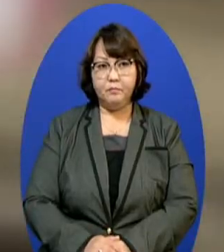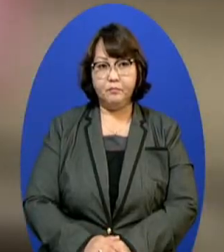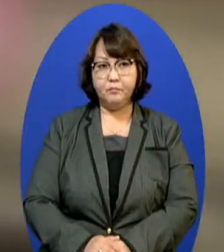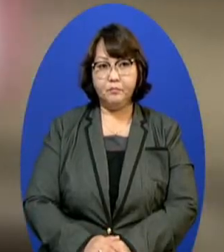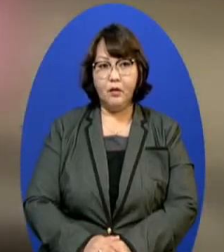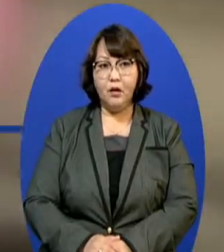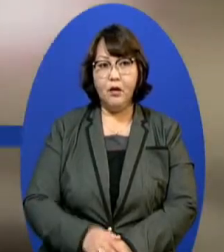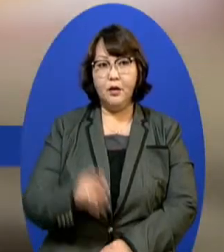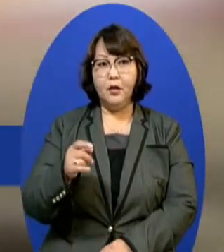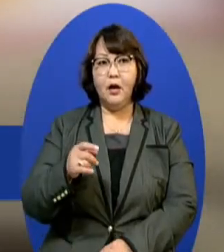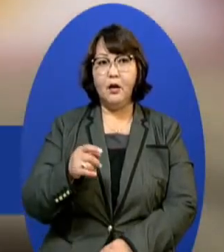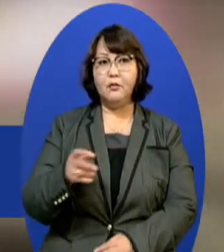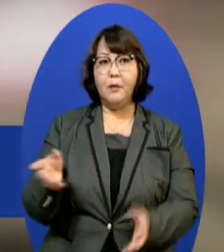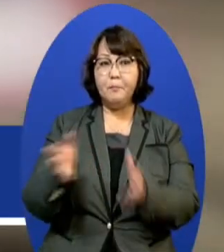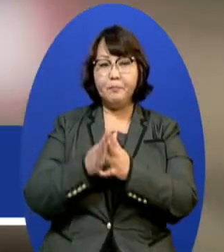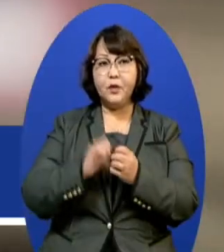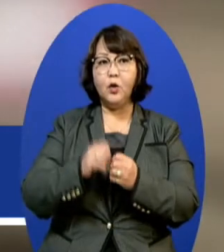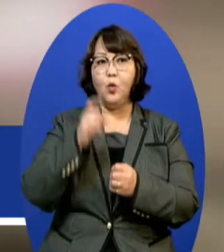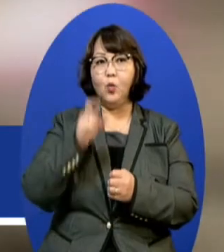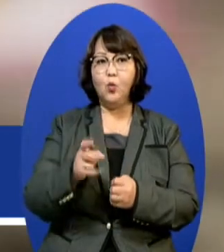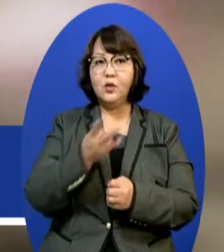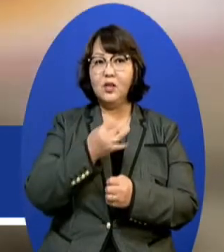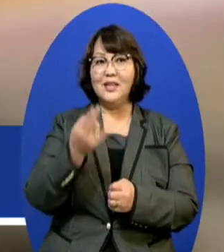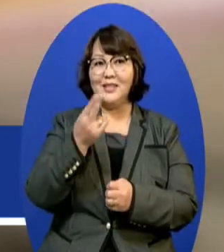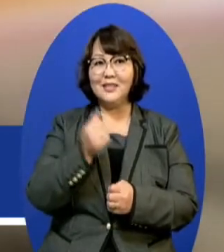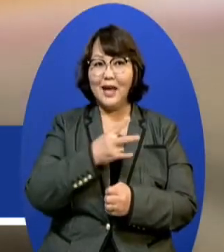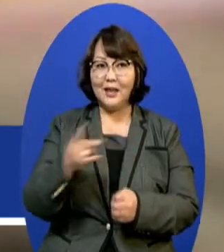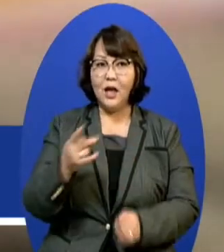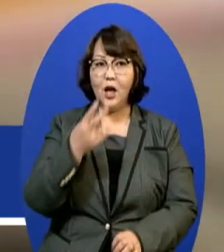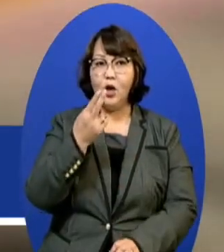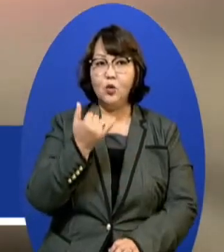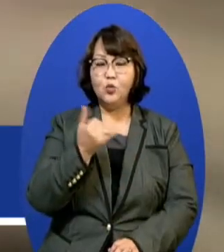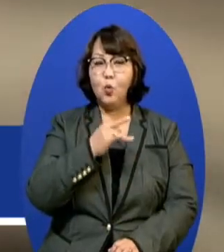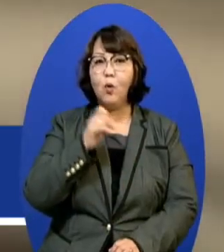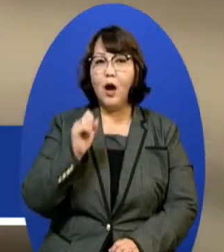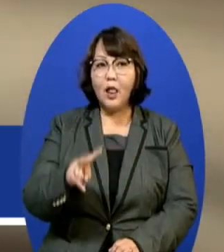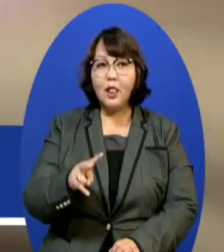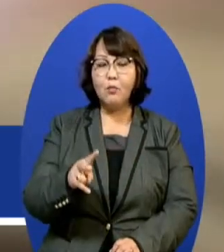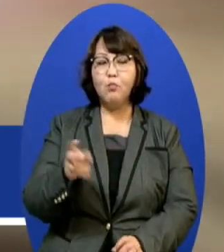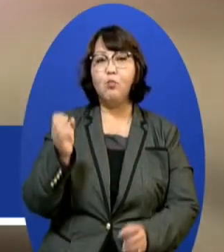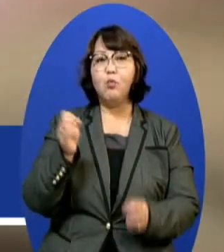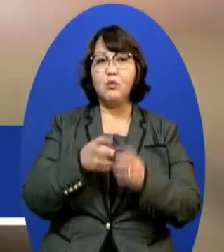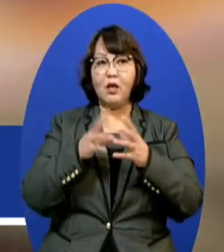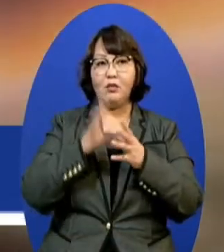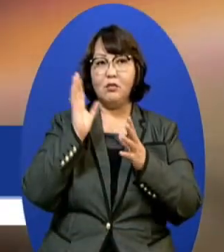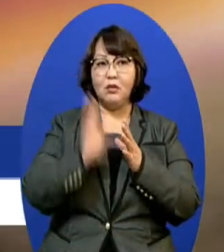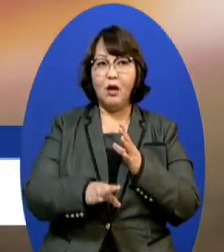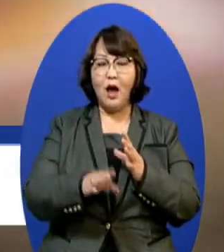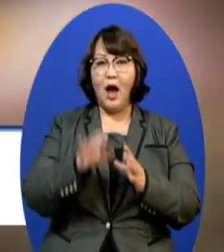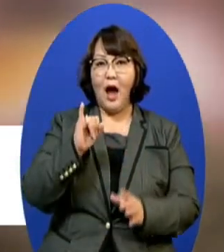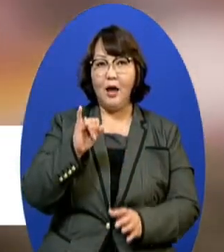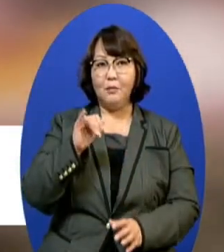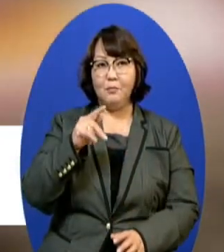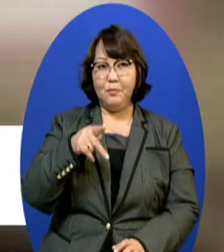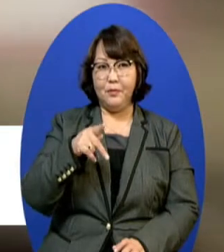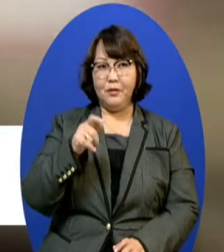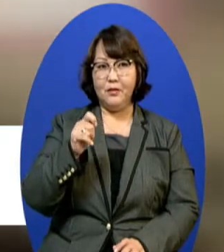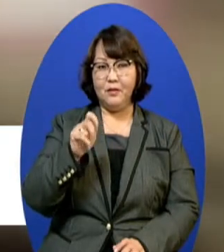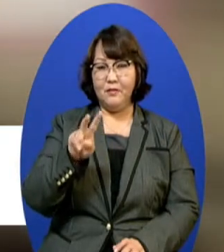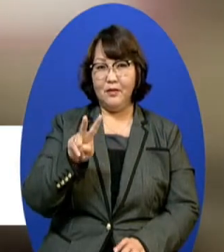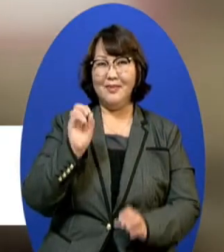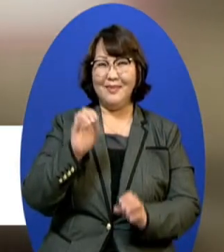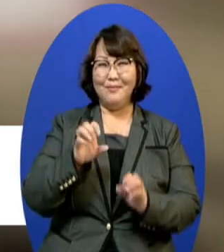Эдик продакшны хамт олон хүний цаана цуурхал зэрэг бүтээлүүдээ IPTV-д байршуулсныхаа дараа цахим орчинд алснаас гадна хүний цаан кино